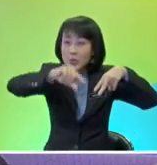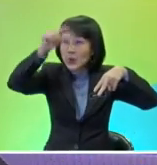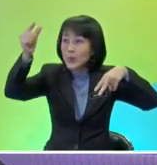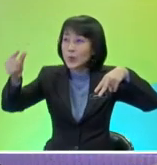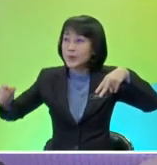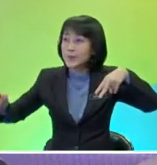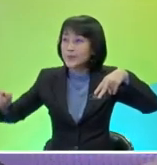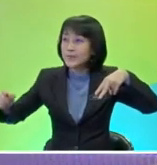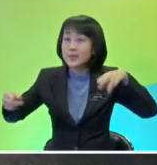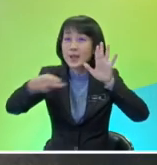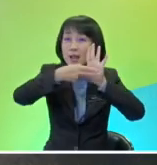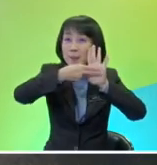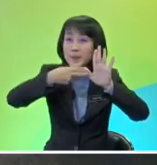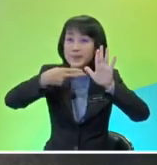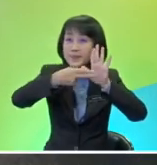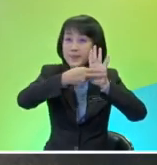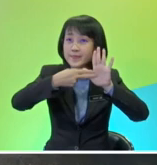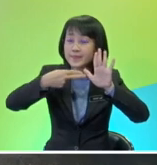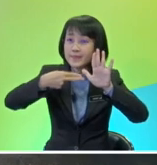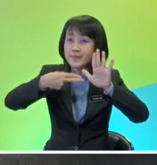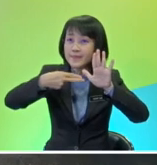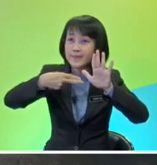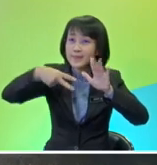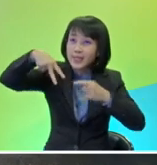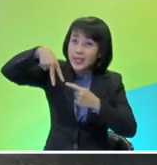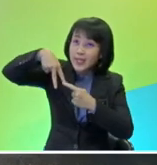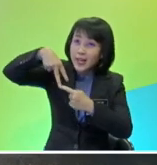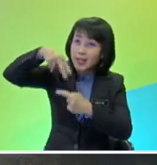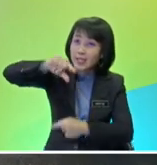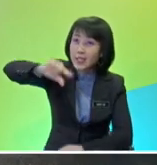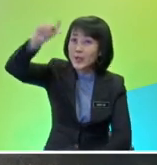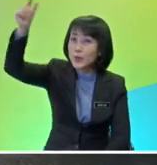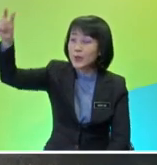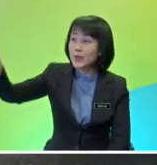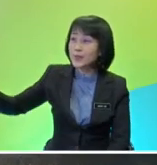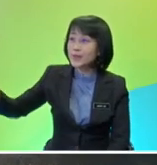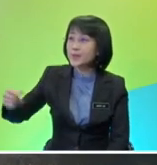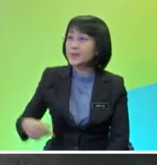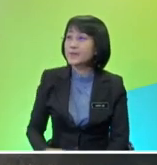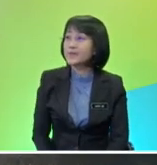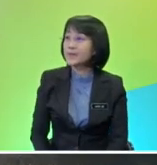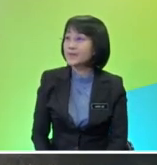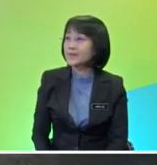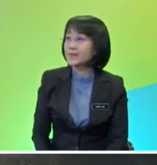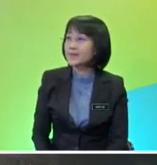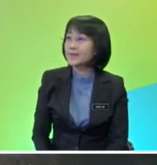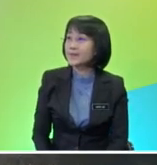Akmal labelkan? Okey. Kaki gunung itu di ni.